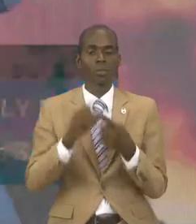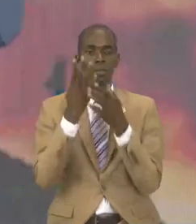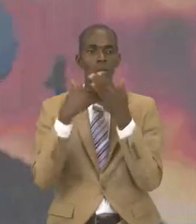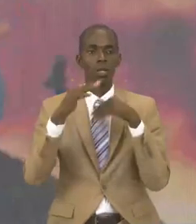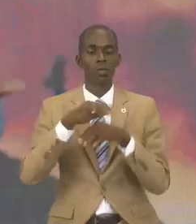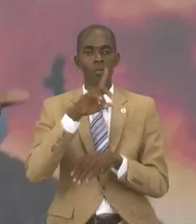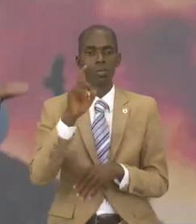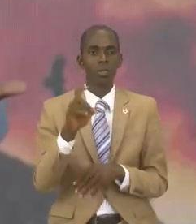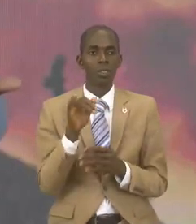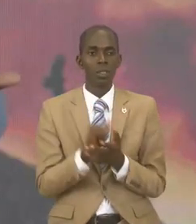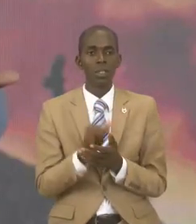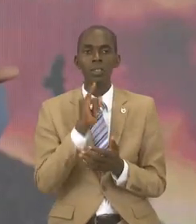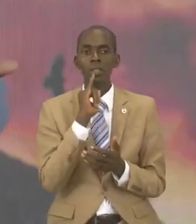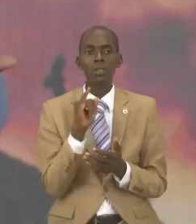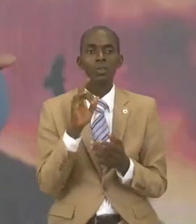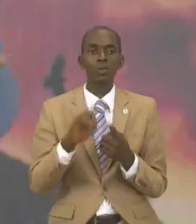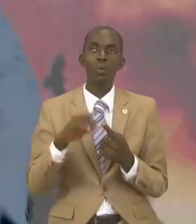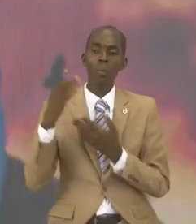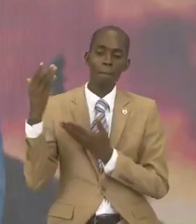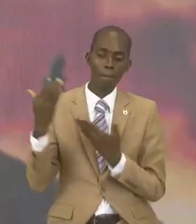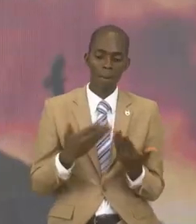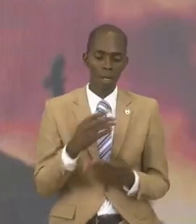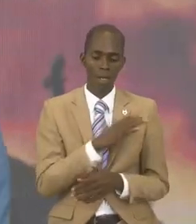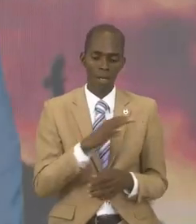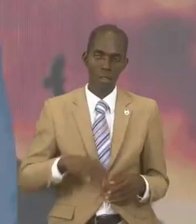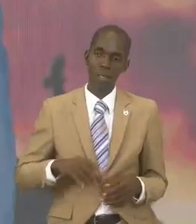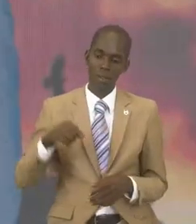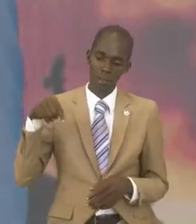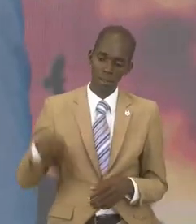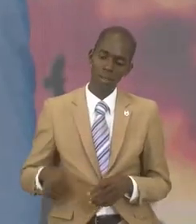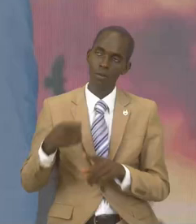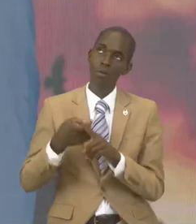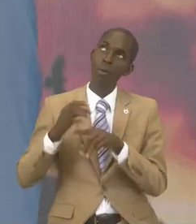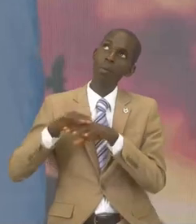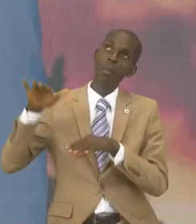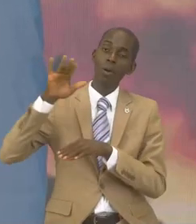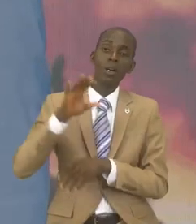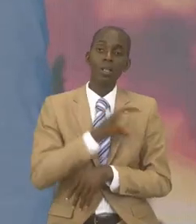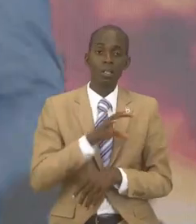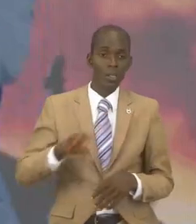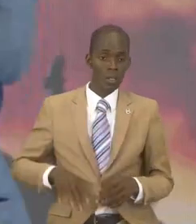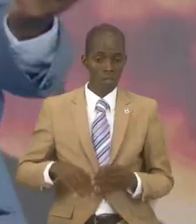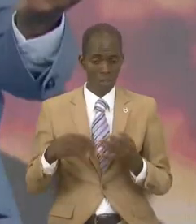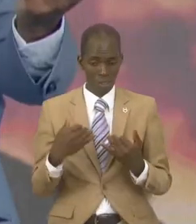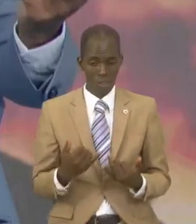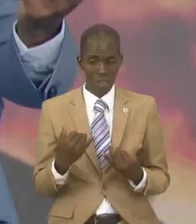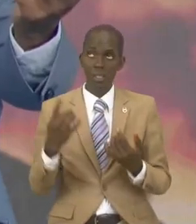C'est en faire descendre Christ. Déjà, il est